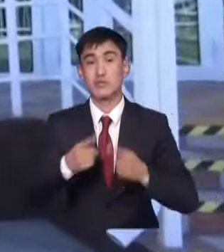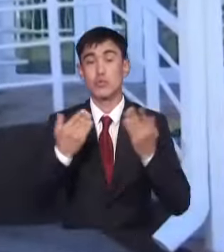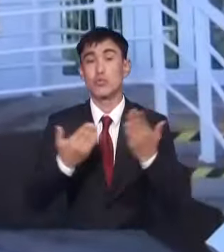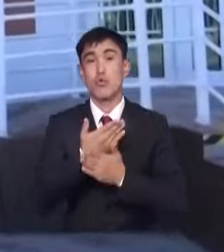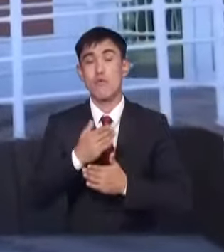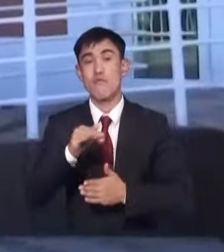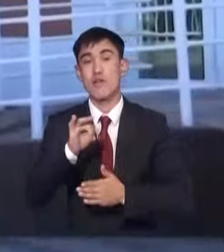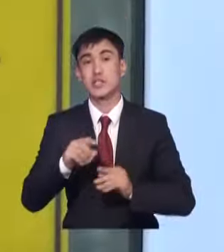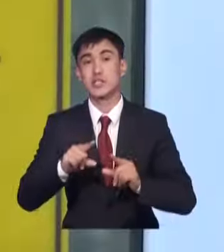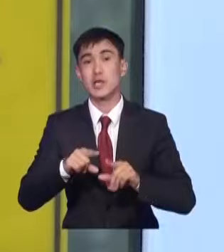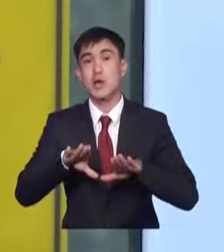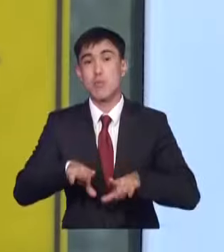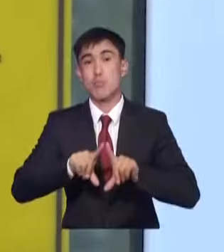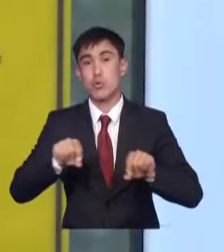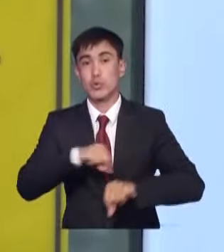новый